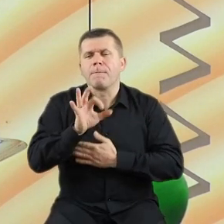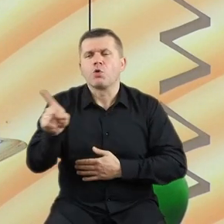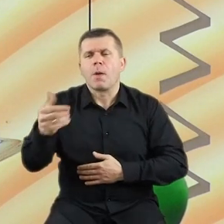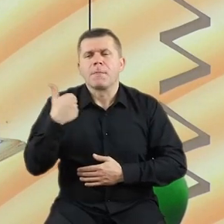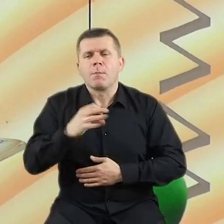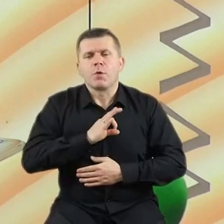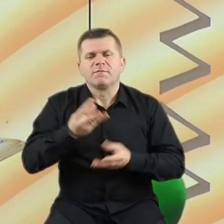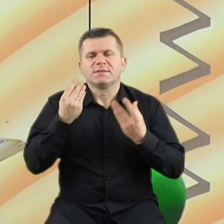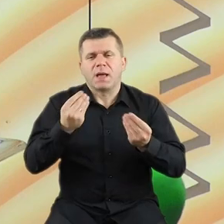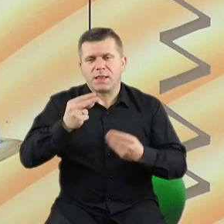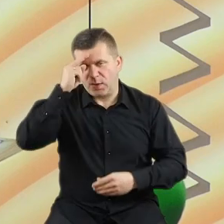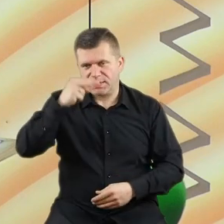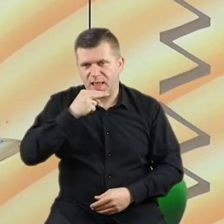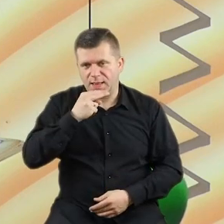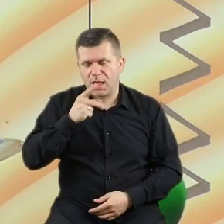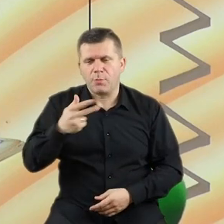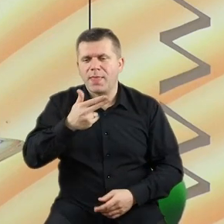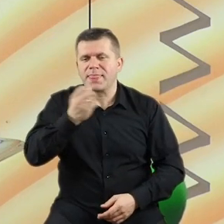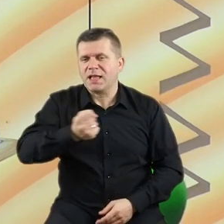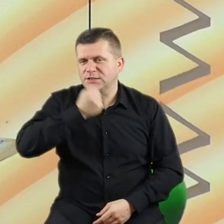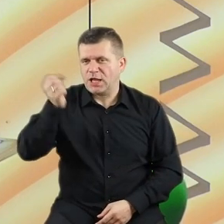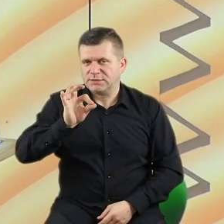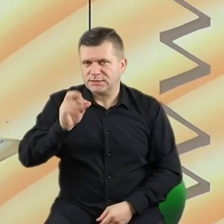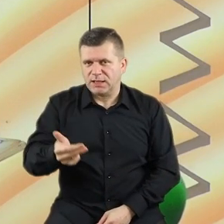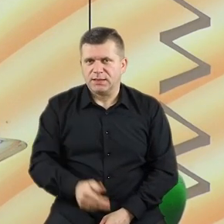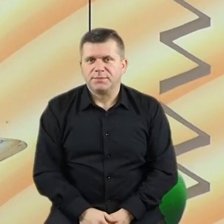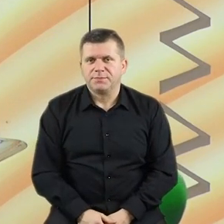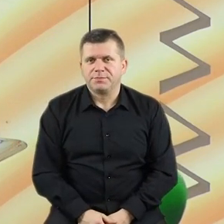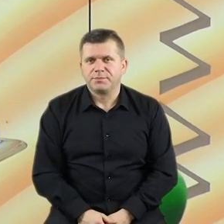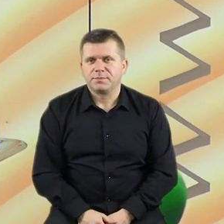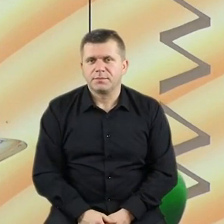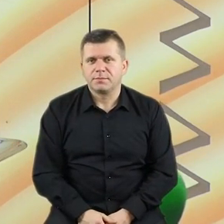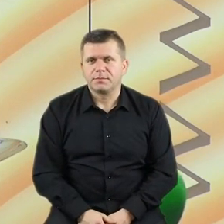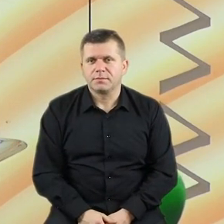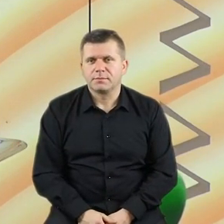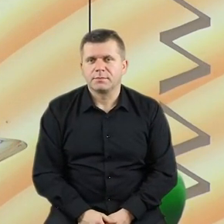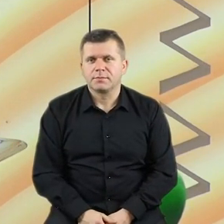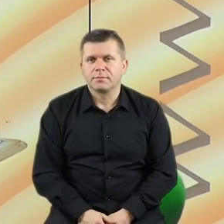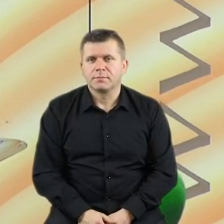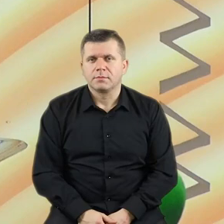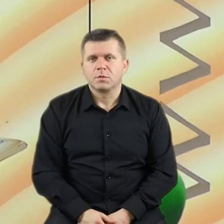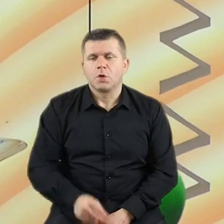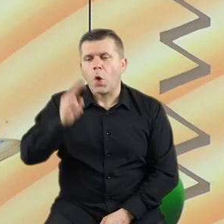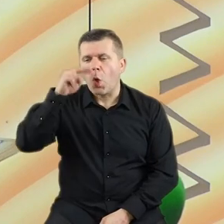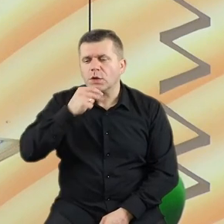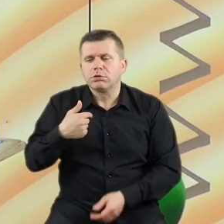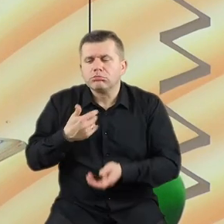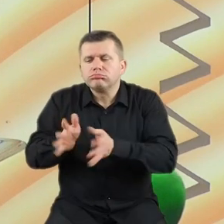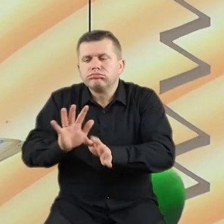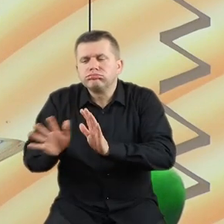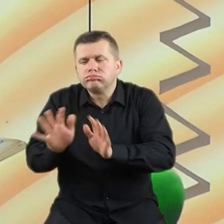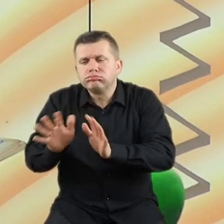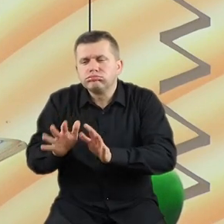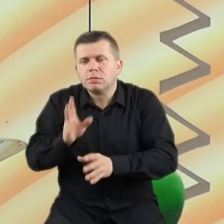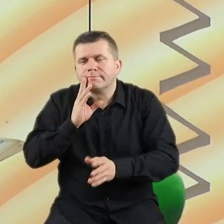wspaniały tata. Ale faktem jest, że to był najstarszy syn i on naprawdę był przez ojca no takim...